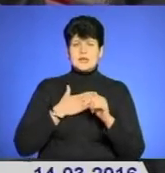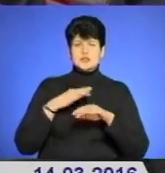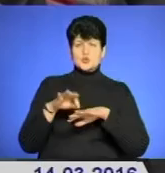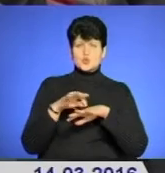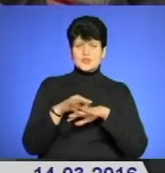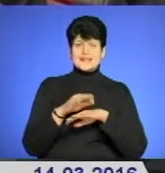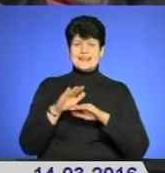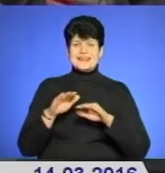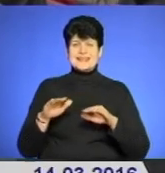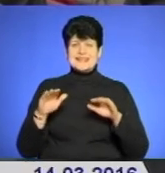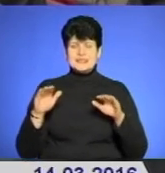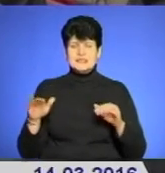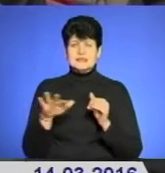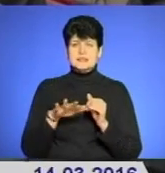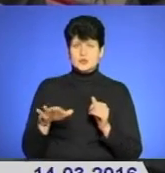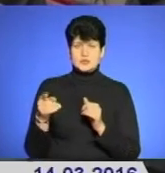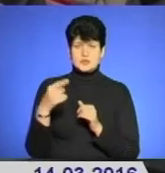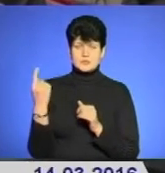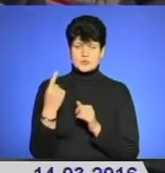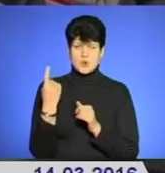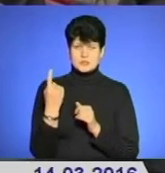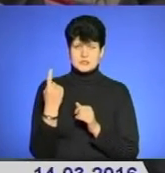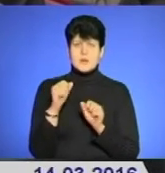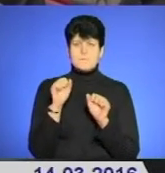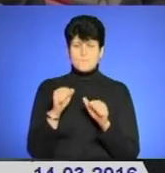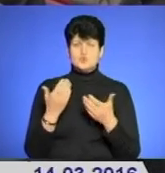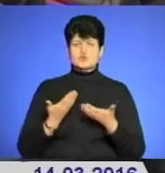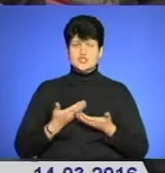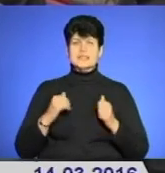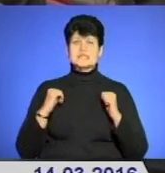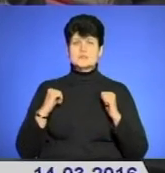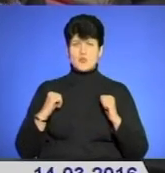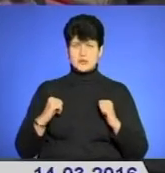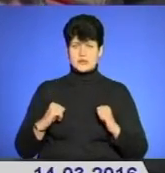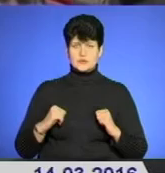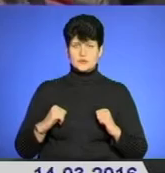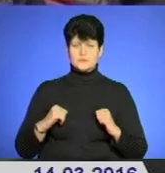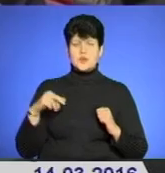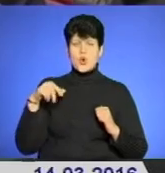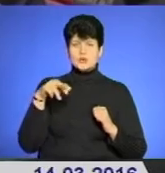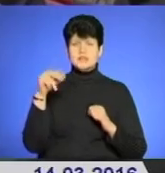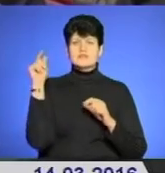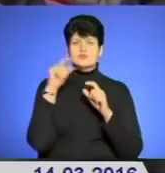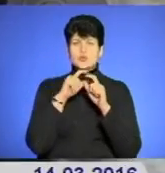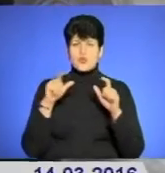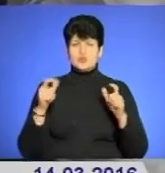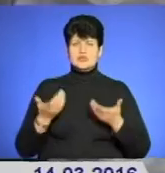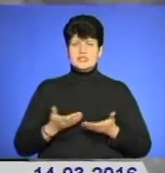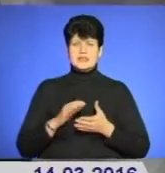наші діти на території Тернопільської області можуть жити спокійно, ходити в школу і жити мирним